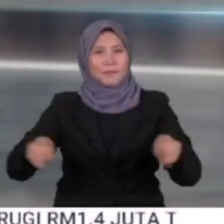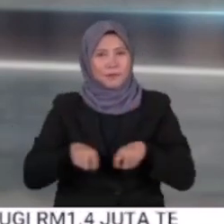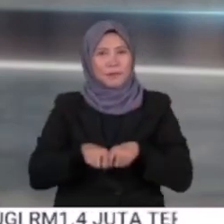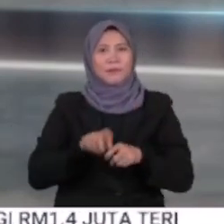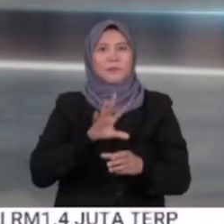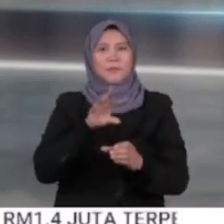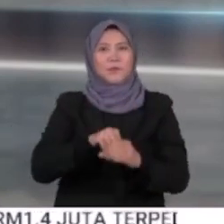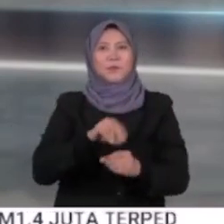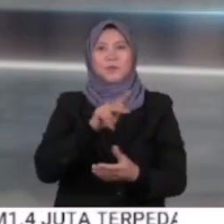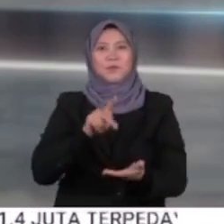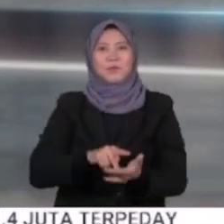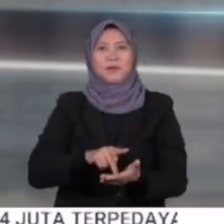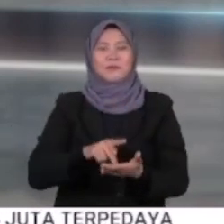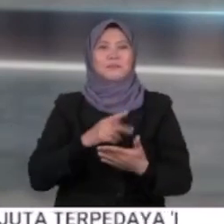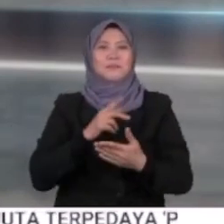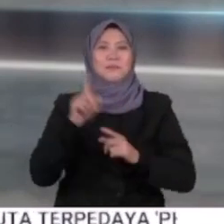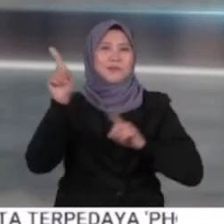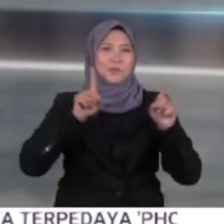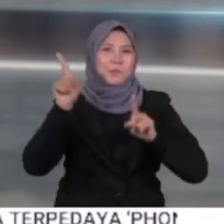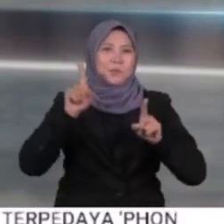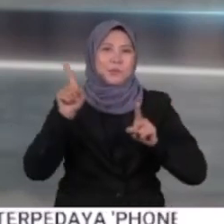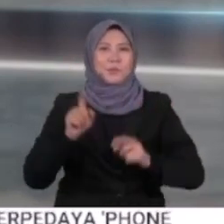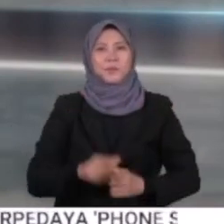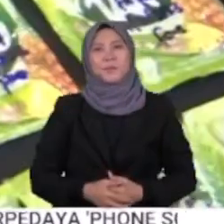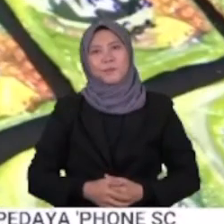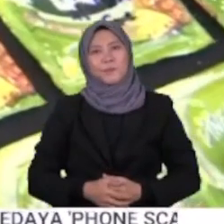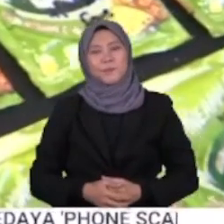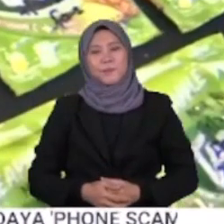termasuk di pusat-pusat hiburan